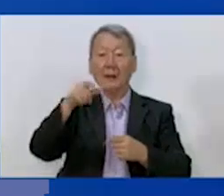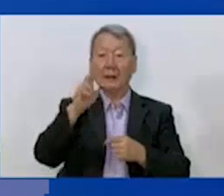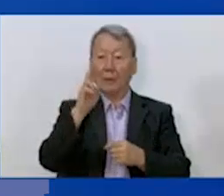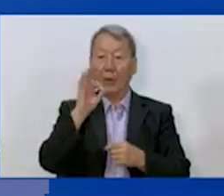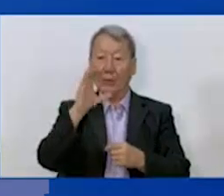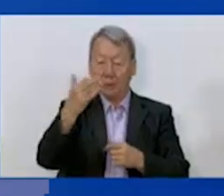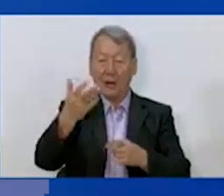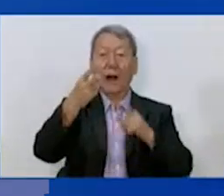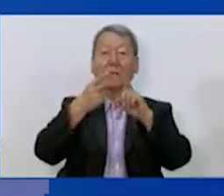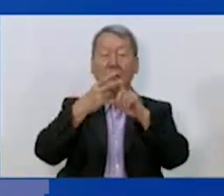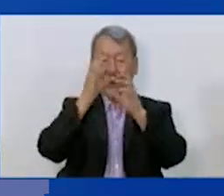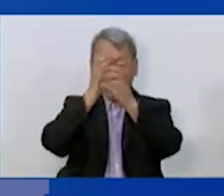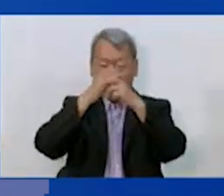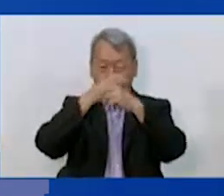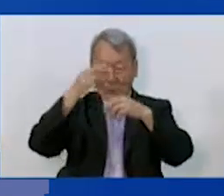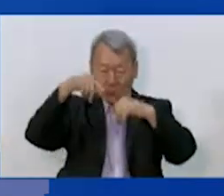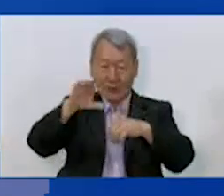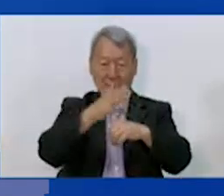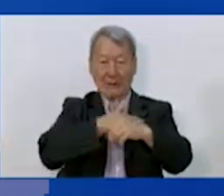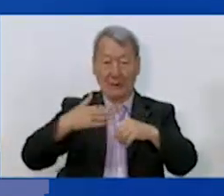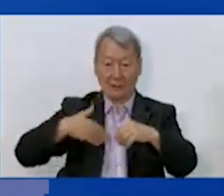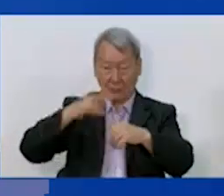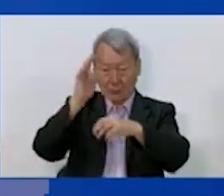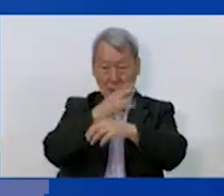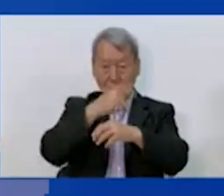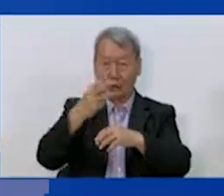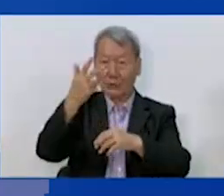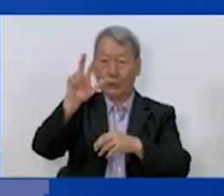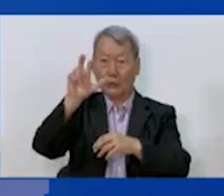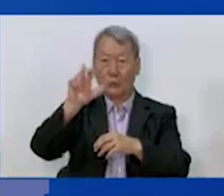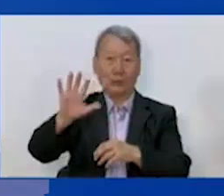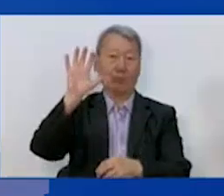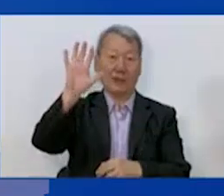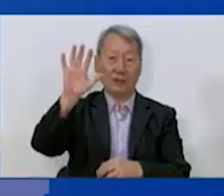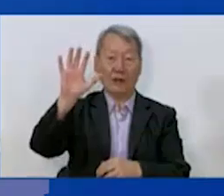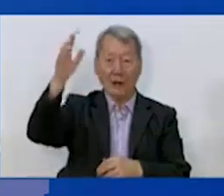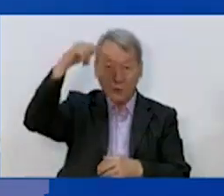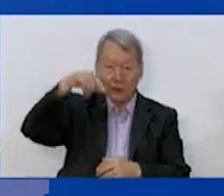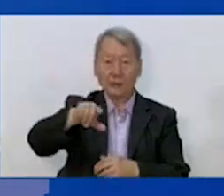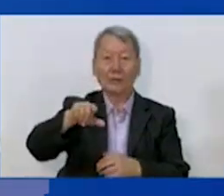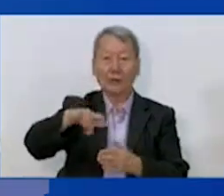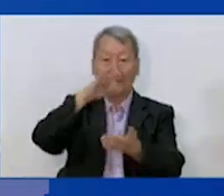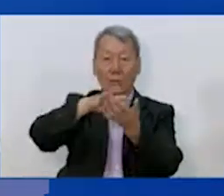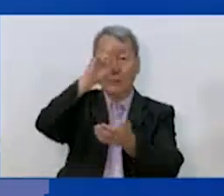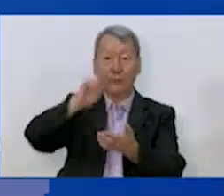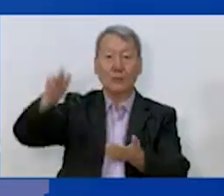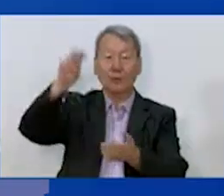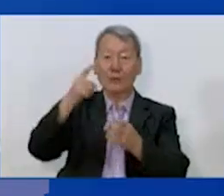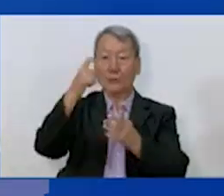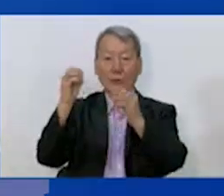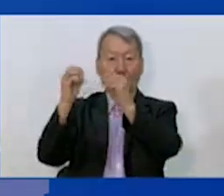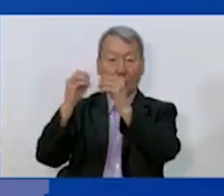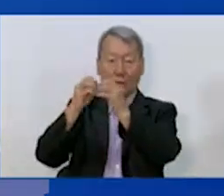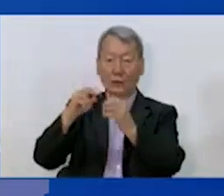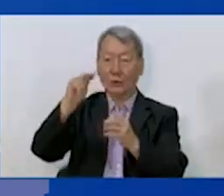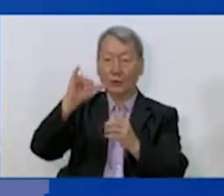Клиникалык эпидемиологиялык тастыкталган учурлардын саны бир суткада 305 түздү. Алардын ичинен Бишкек шаарында